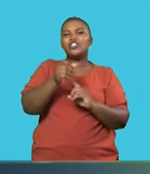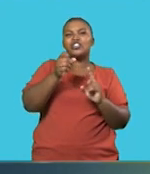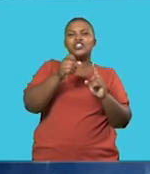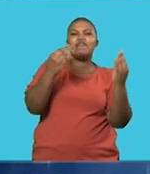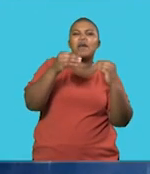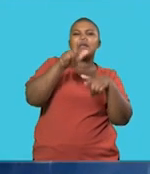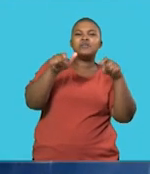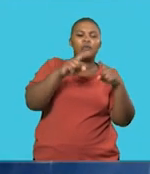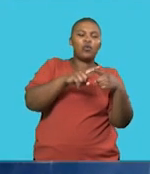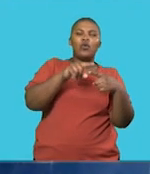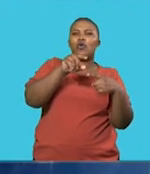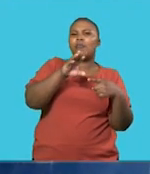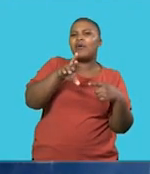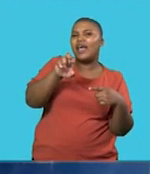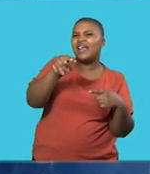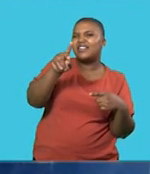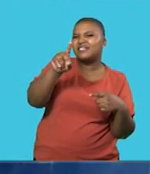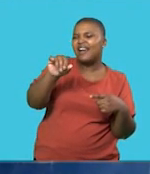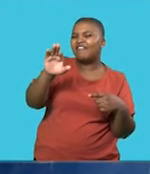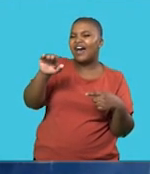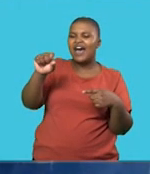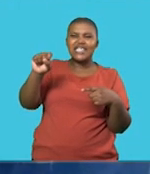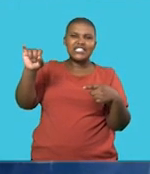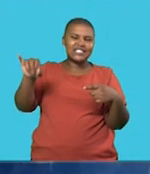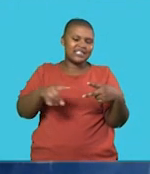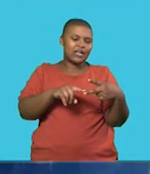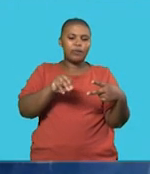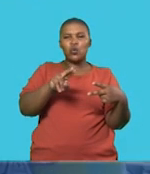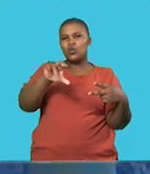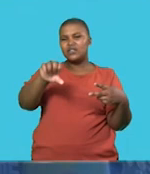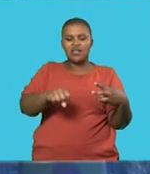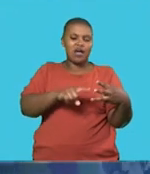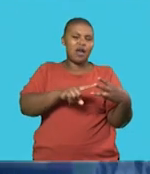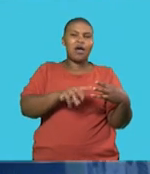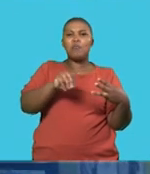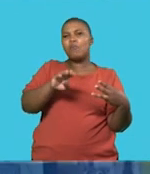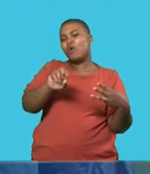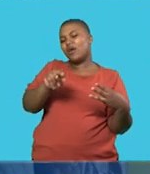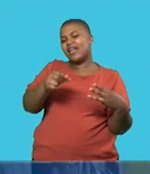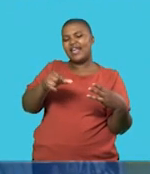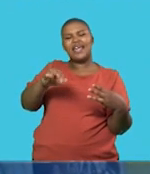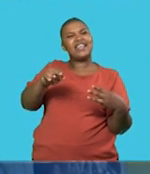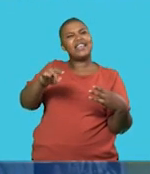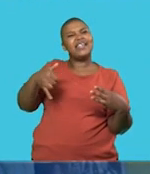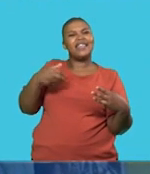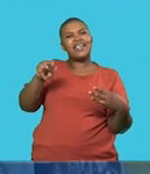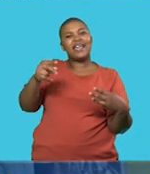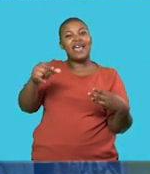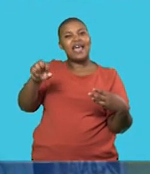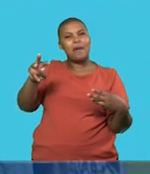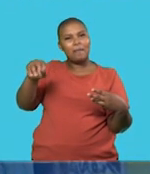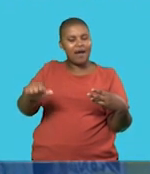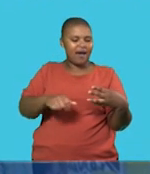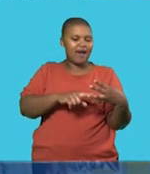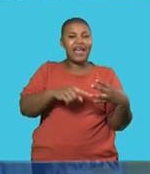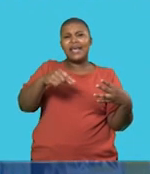abo Sankomota even ama plays abo Mbonge Ningema you know beswabukela la nabo Gibson